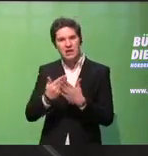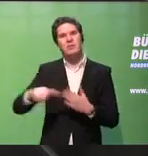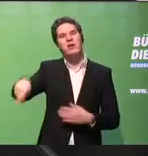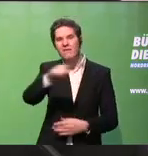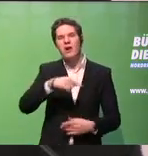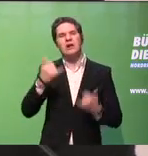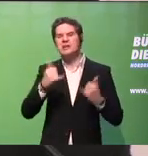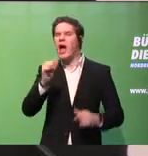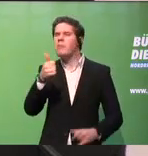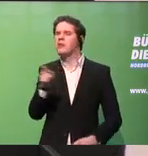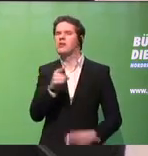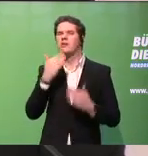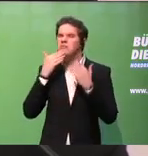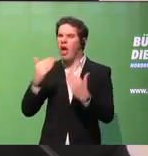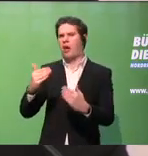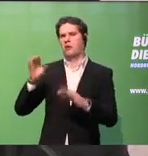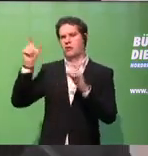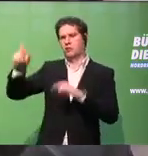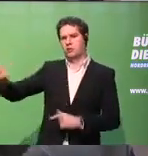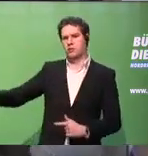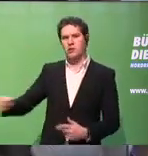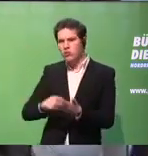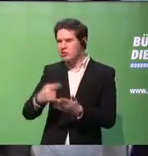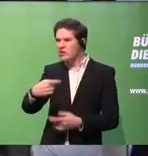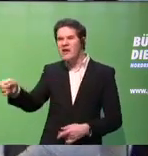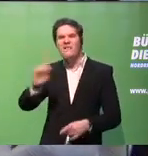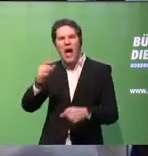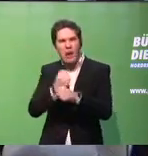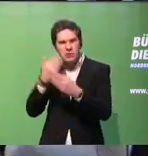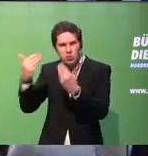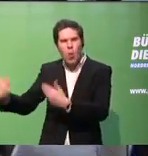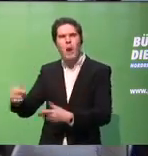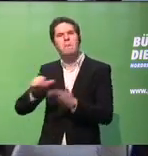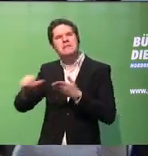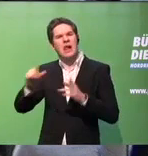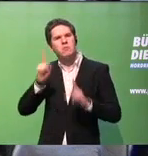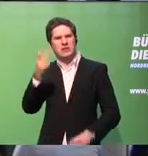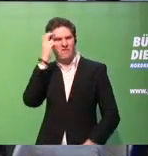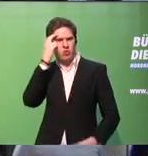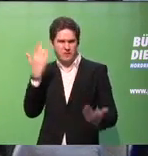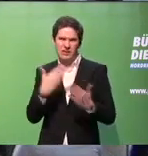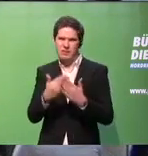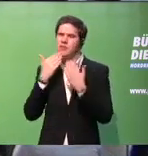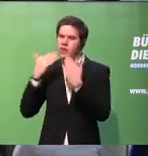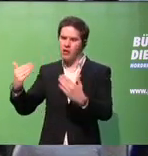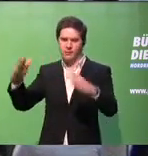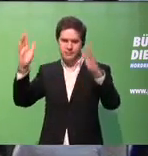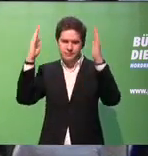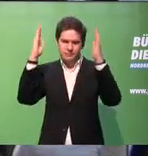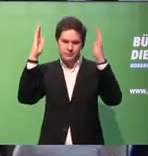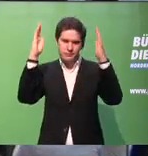schicken, weil die Menschen haben das Recht, wenn sie dort arbeiten, vernünftig bezahlt zu werden.